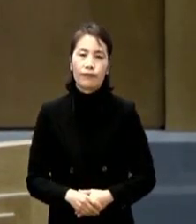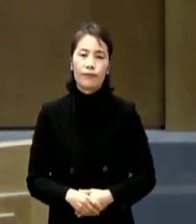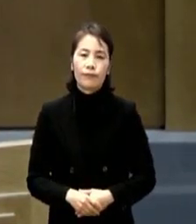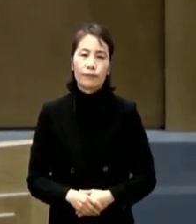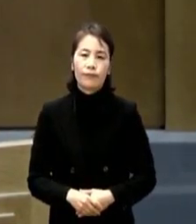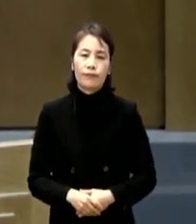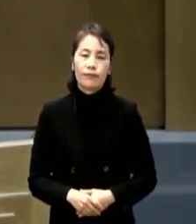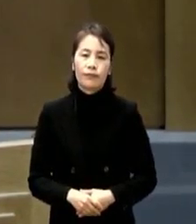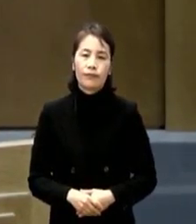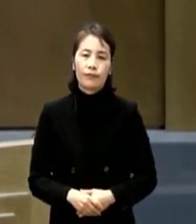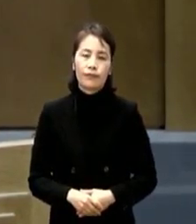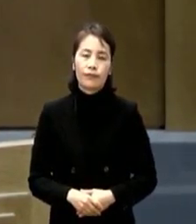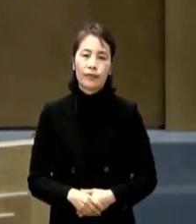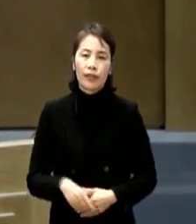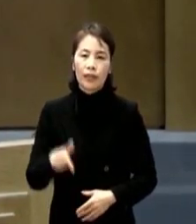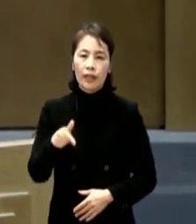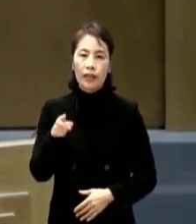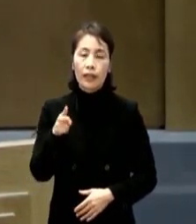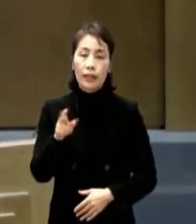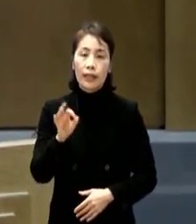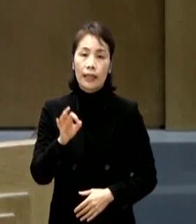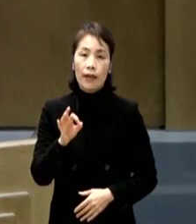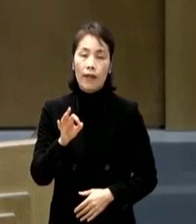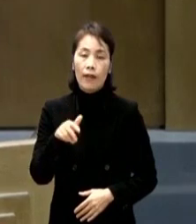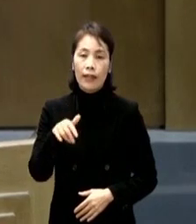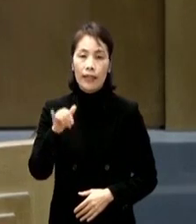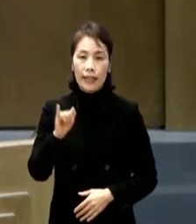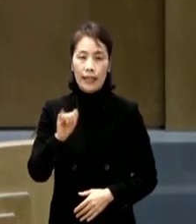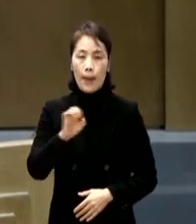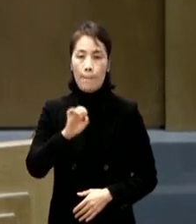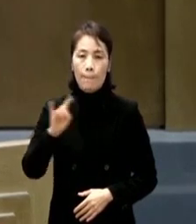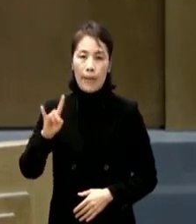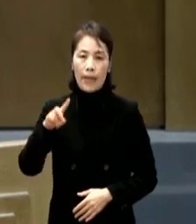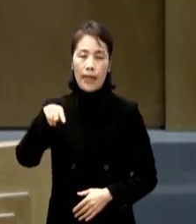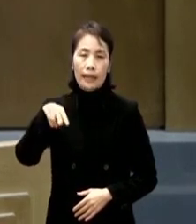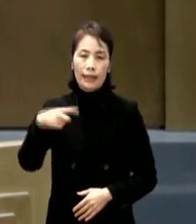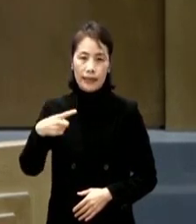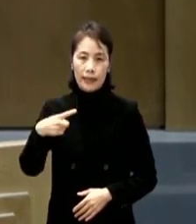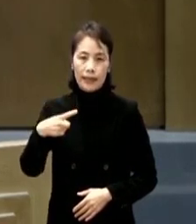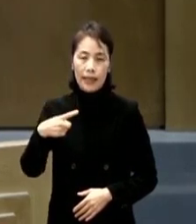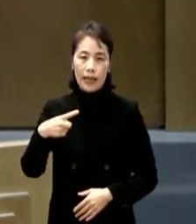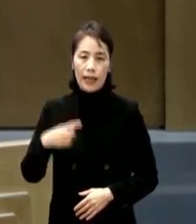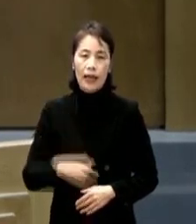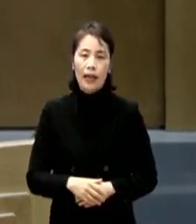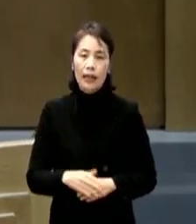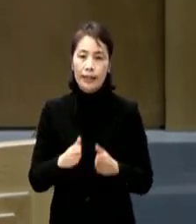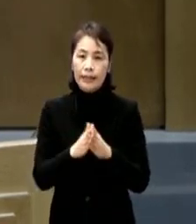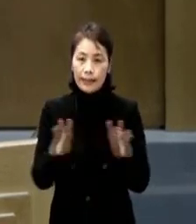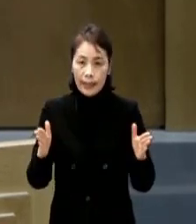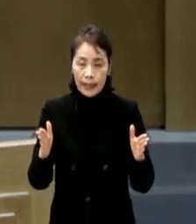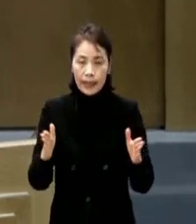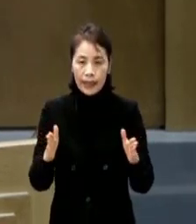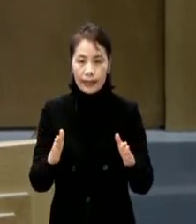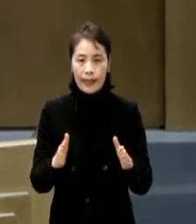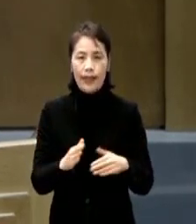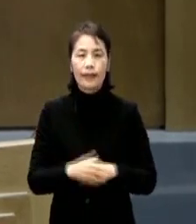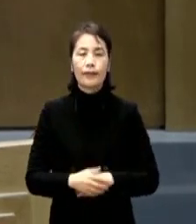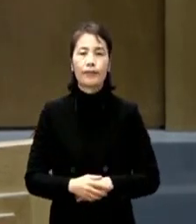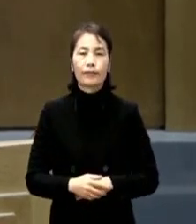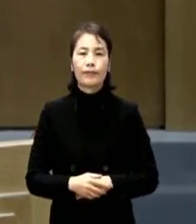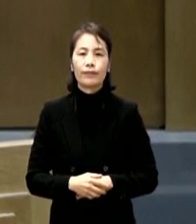더 경기 패스가 오는 5월 본격 시행됩니다. 전국 어디서나야 사용할 수 있는